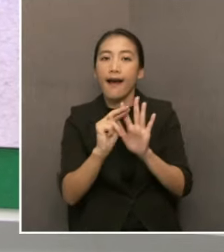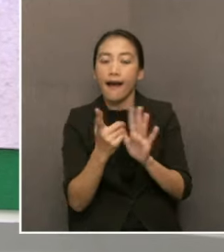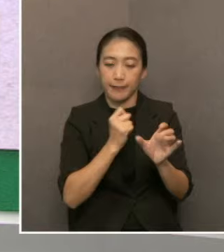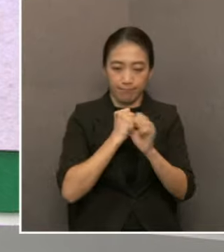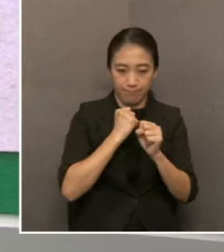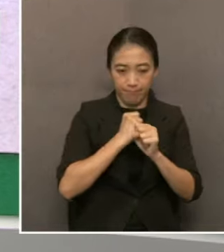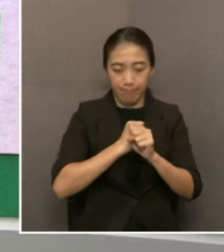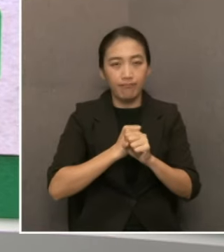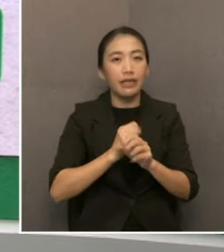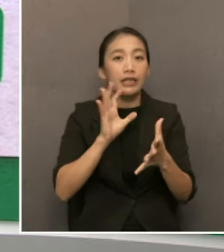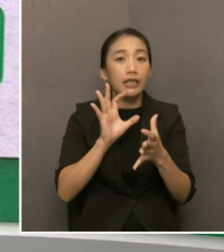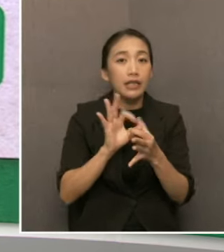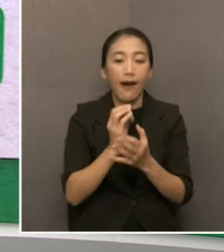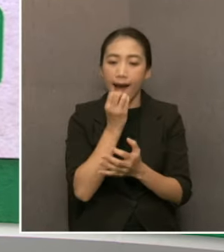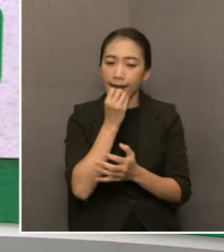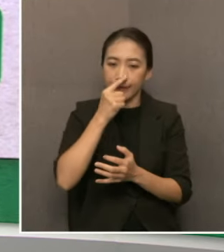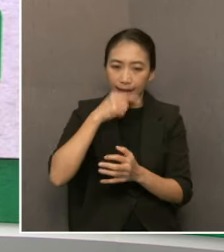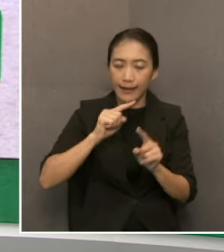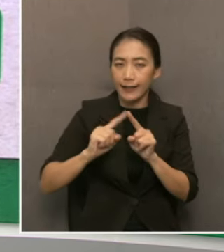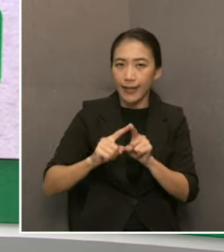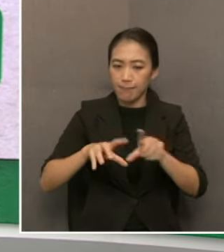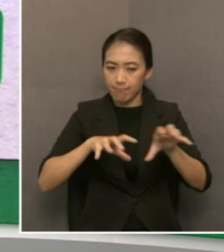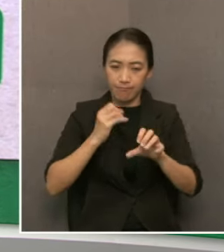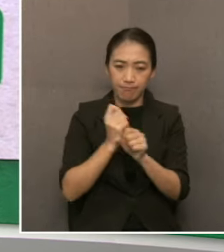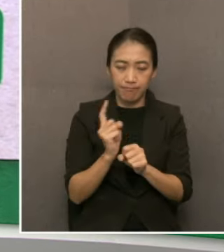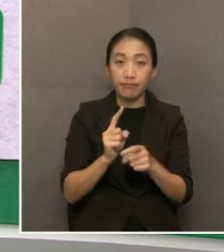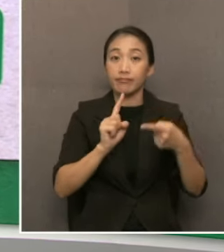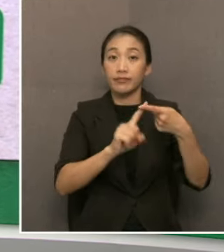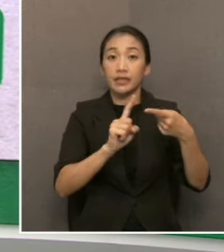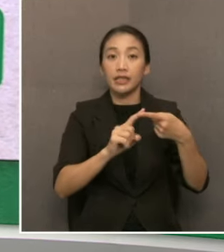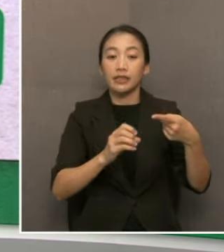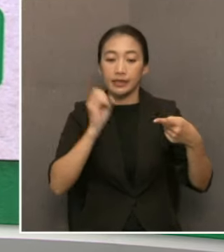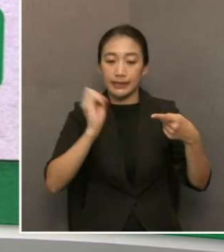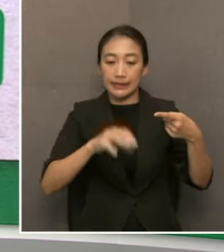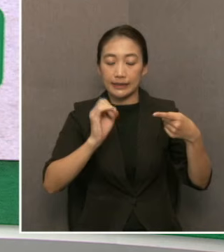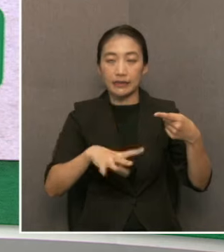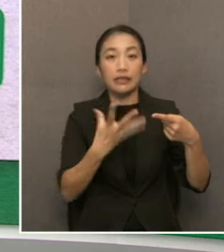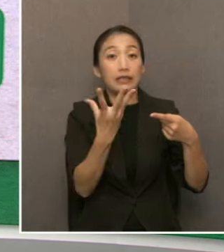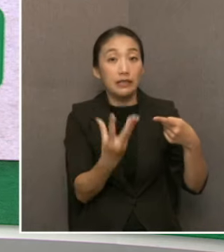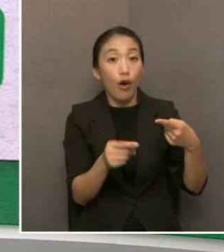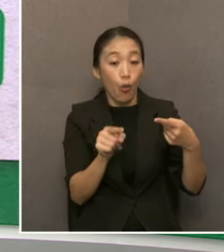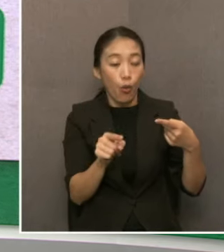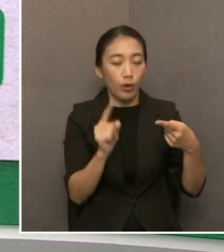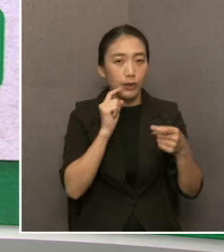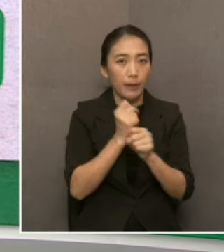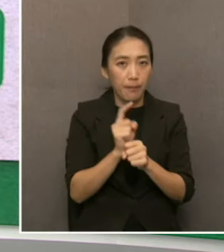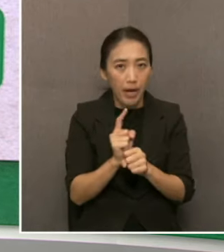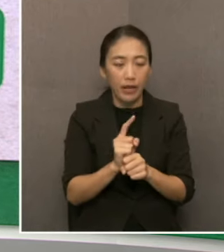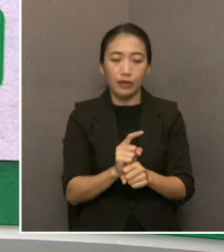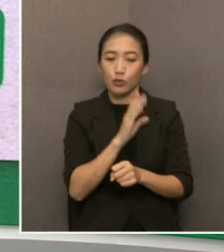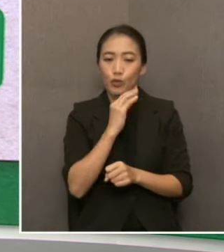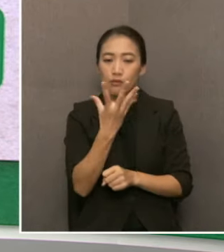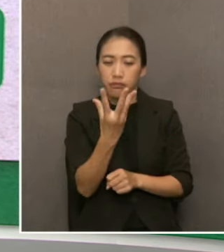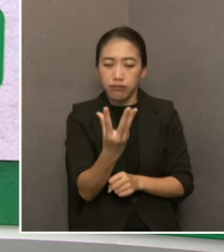การอาหารไทยค่ะข้อ1ก็คือร่างแผนการจัดการขยะอาหารลดปริมาณการสูญเสียอาหารและลดขยะอาห